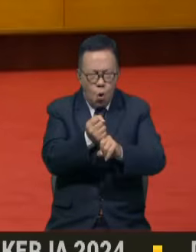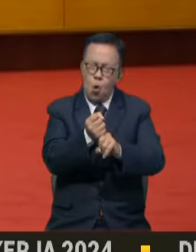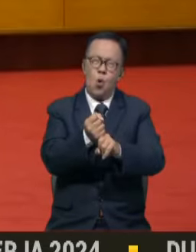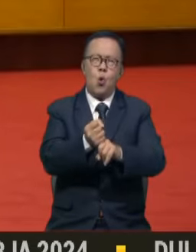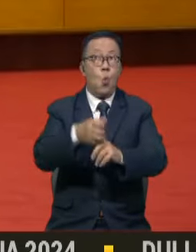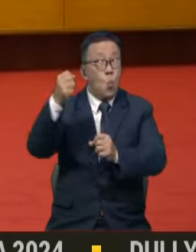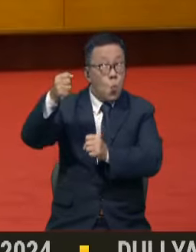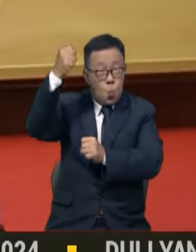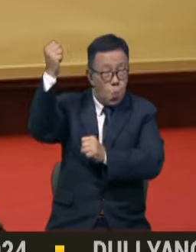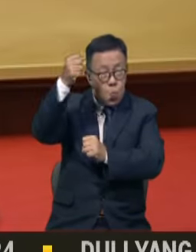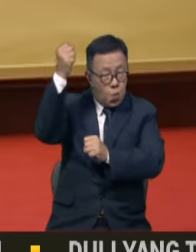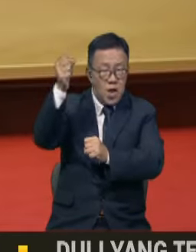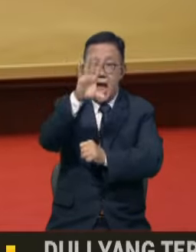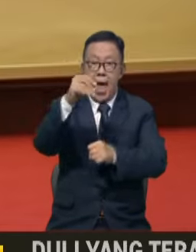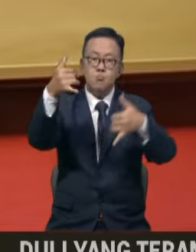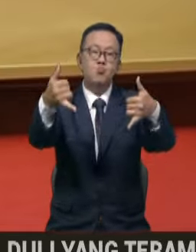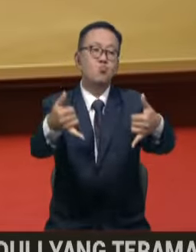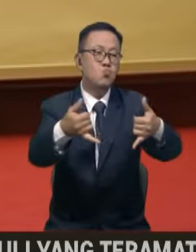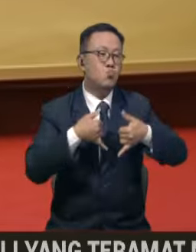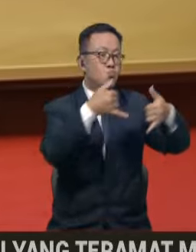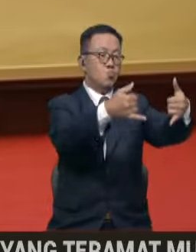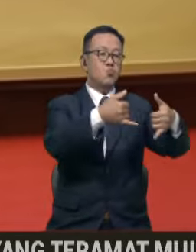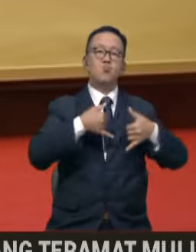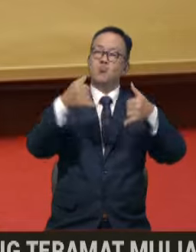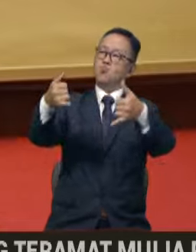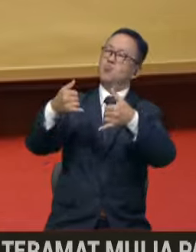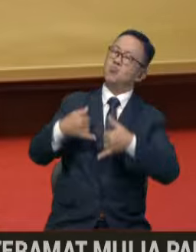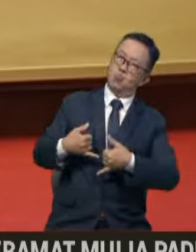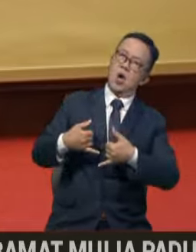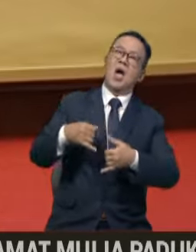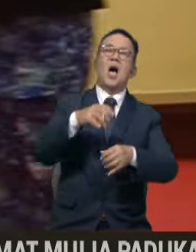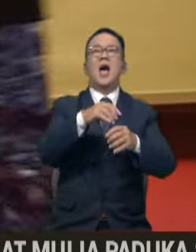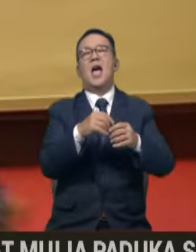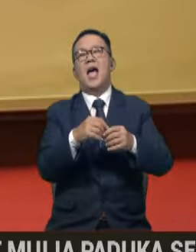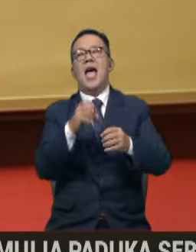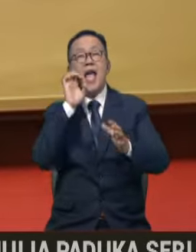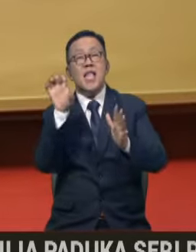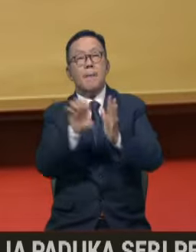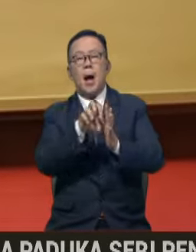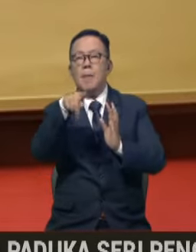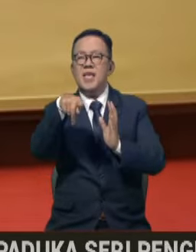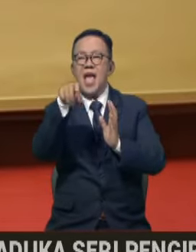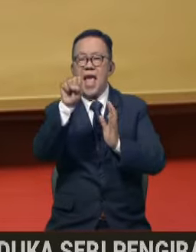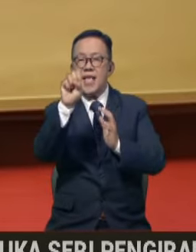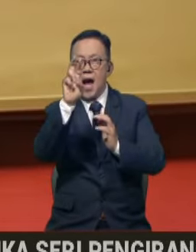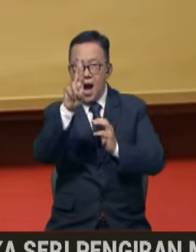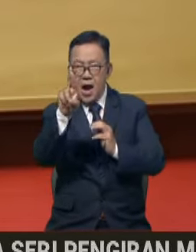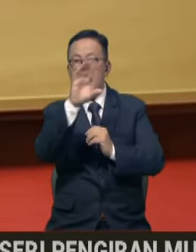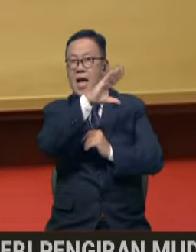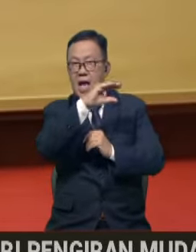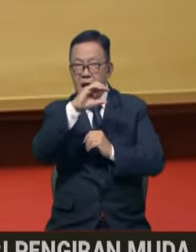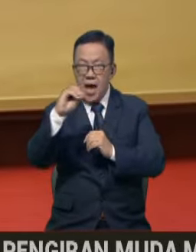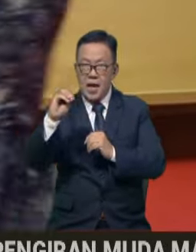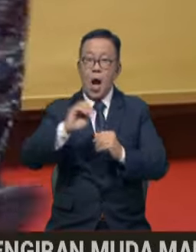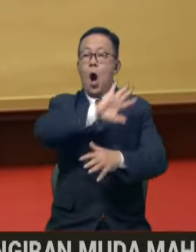kategori menerima anugerah, antaranya keputusan cemerlang dalam penilaian sekolah rendah PSR dan pencapaian dalam penilaian